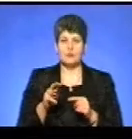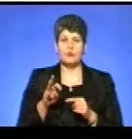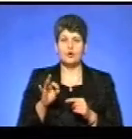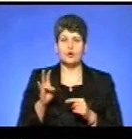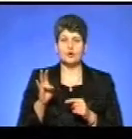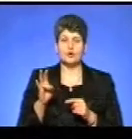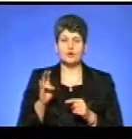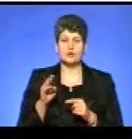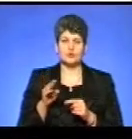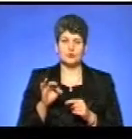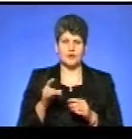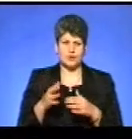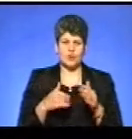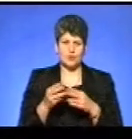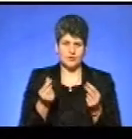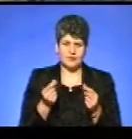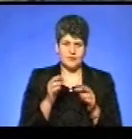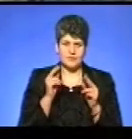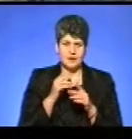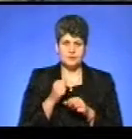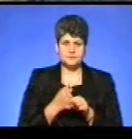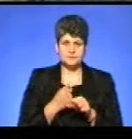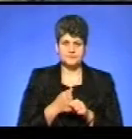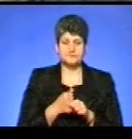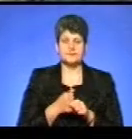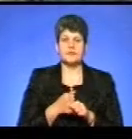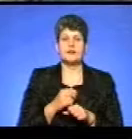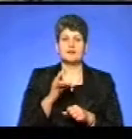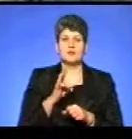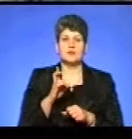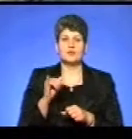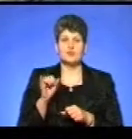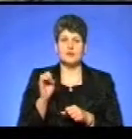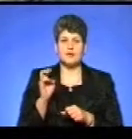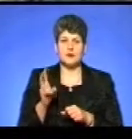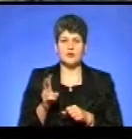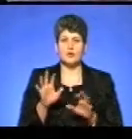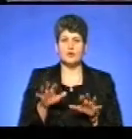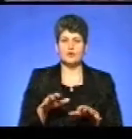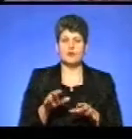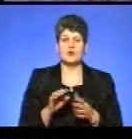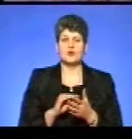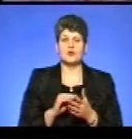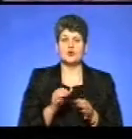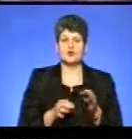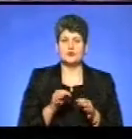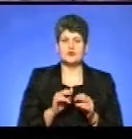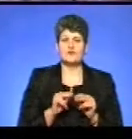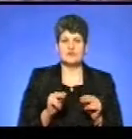так розвинена, і ото самі такі важкі запитання. Надія Буняк – голова журі у номінації «Вчитель інклюзивного